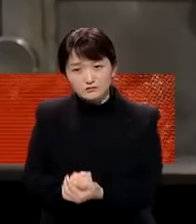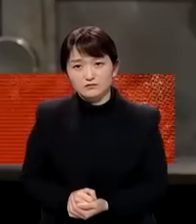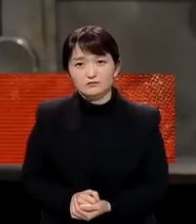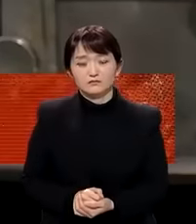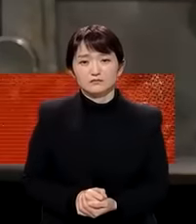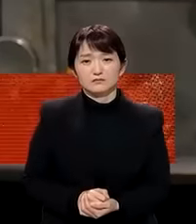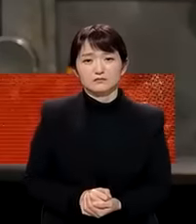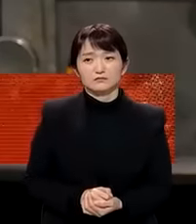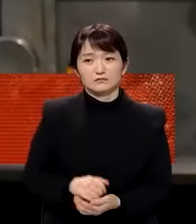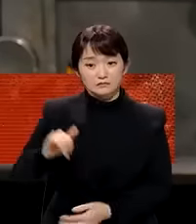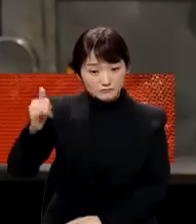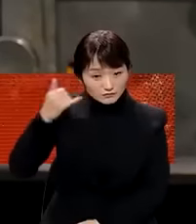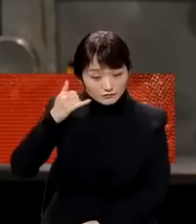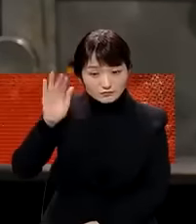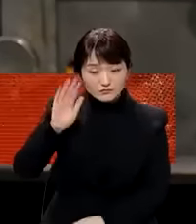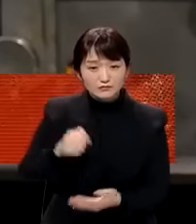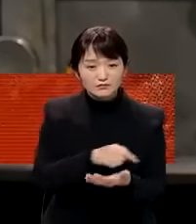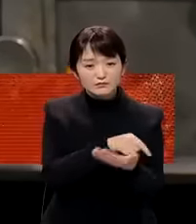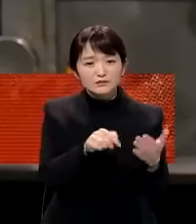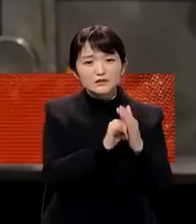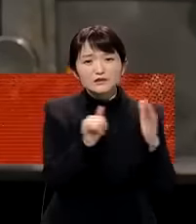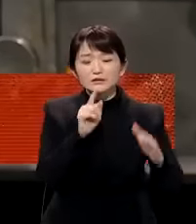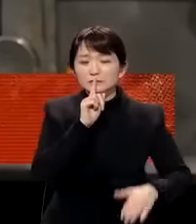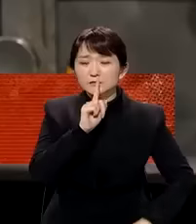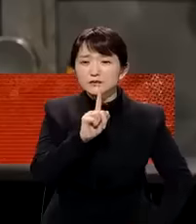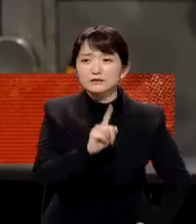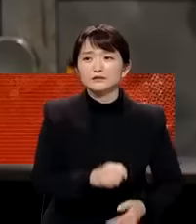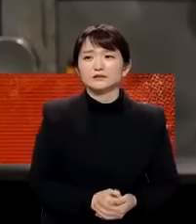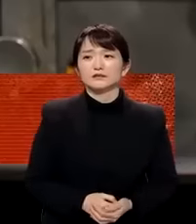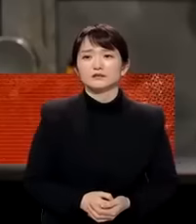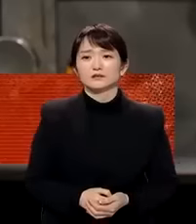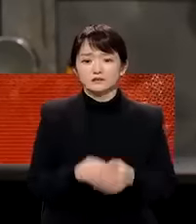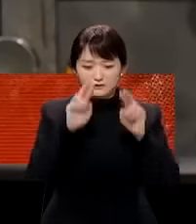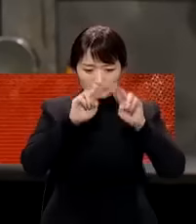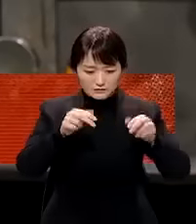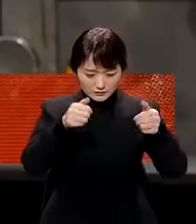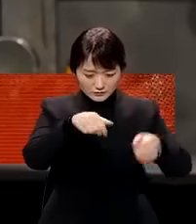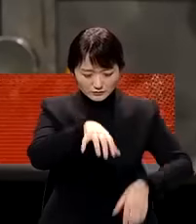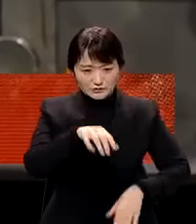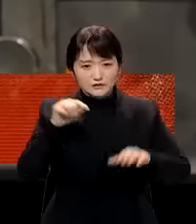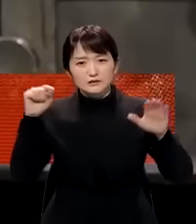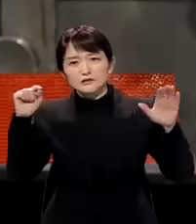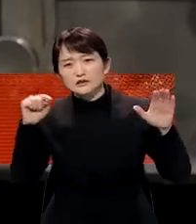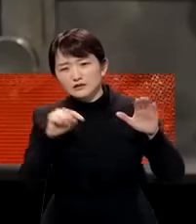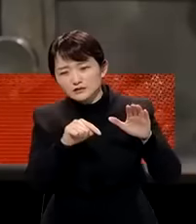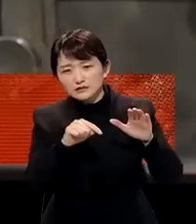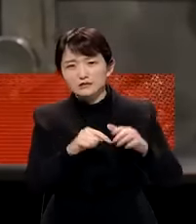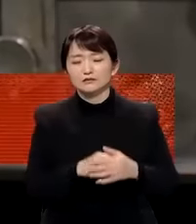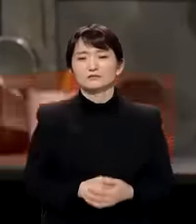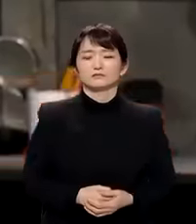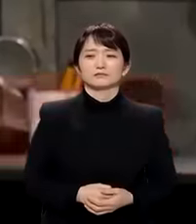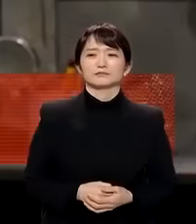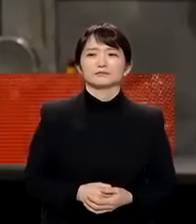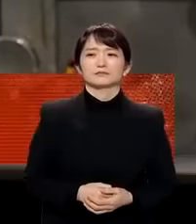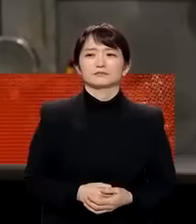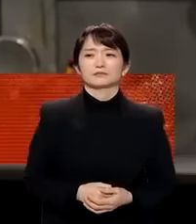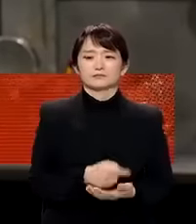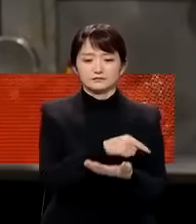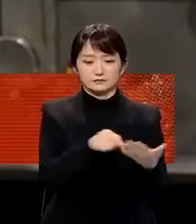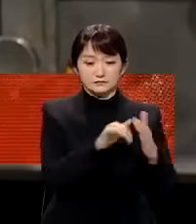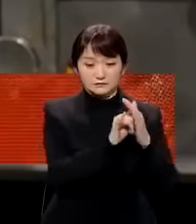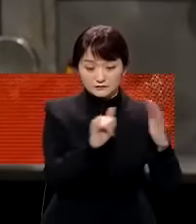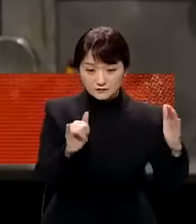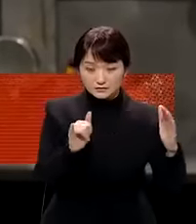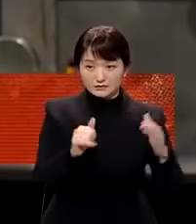했고 결국은 유가족이 유족이 얘기를 하니까이 빈소에 아주 얼굴을 내밀었다고 하고 실제로 유족 아고 얘기하는